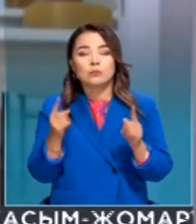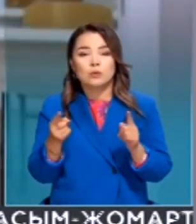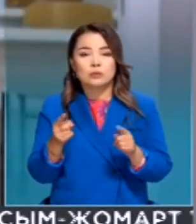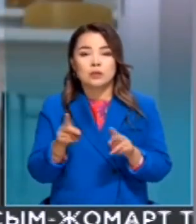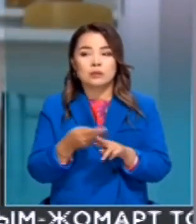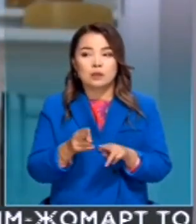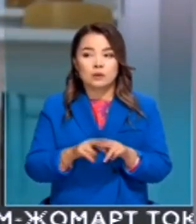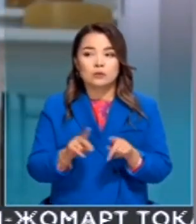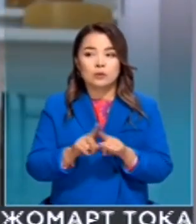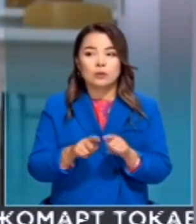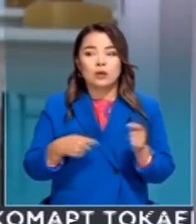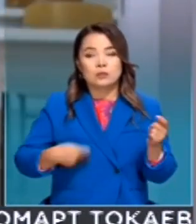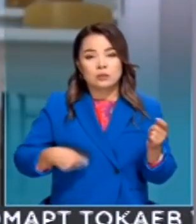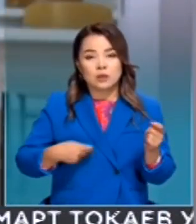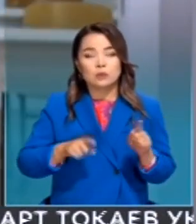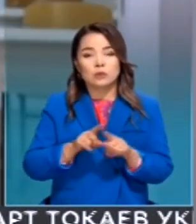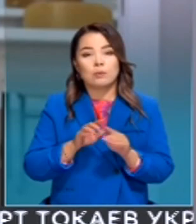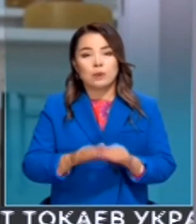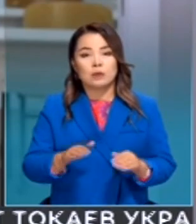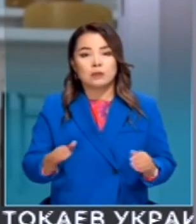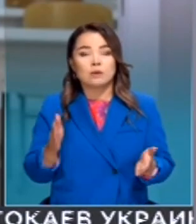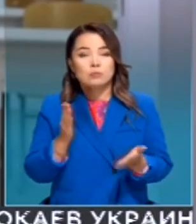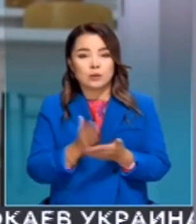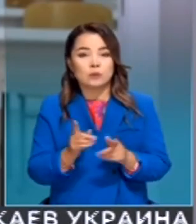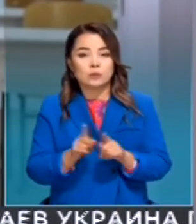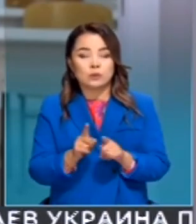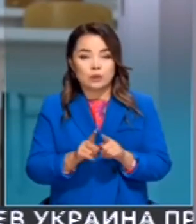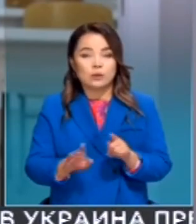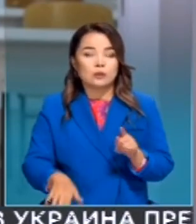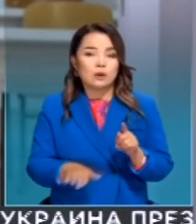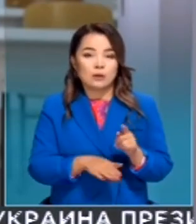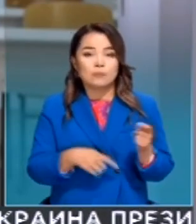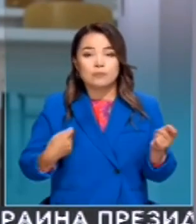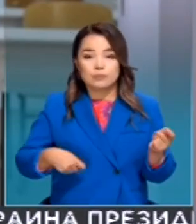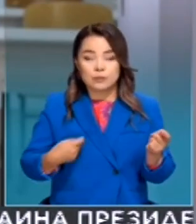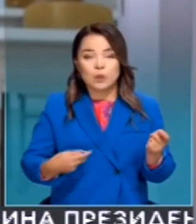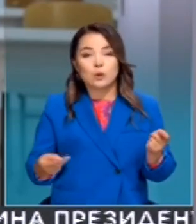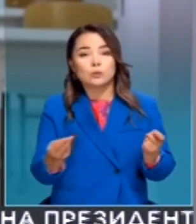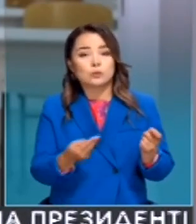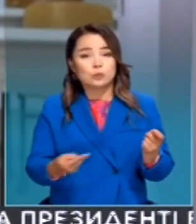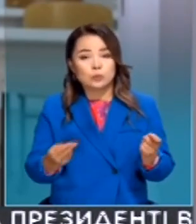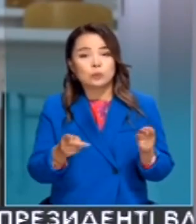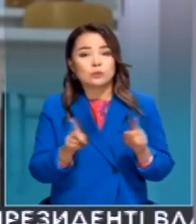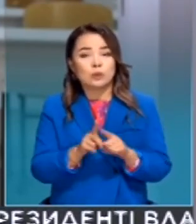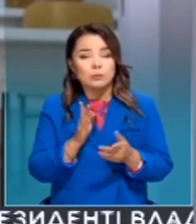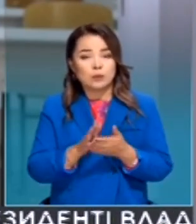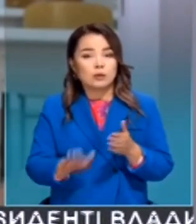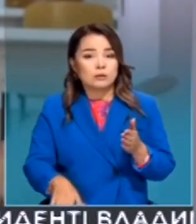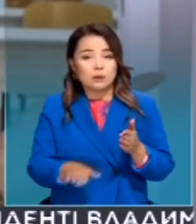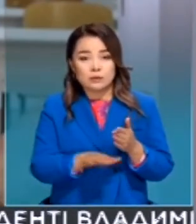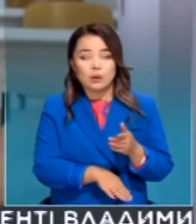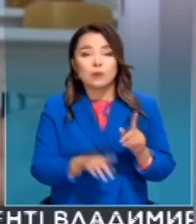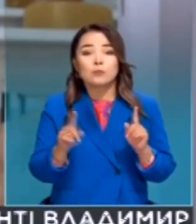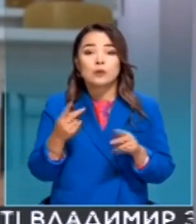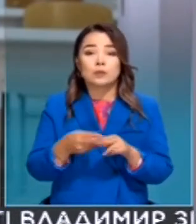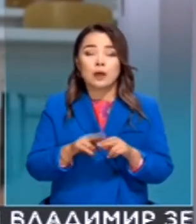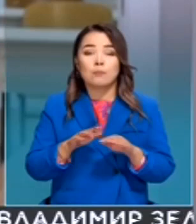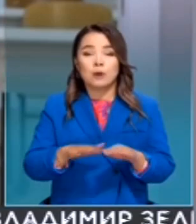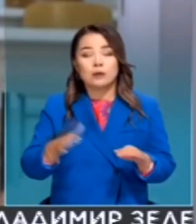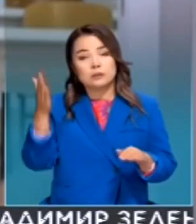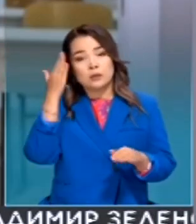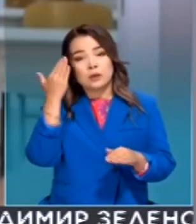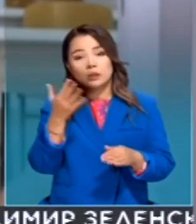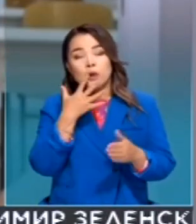менен башпайымен домбыра тартатын балалар бар ма? Башпайымен бармағымен сурет салатын балалар бар. Сонда неге сондай балалар